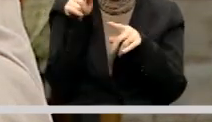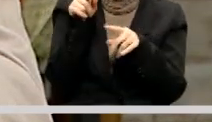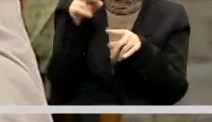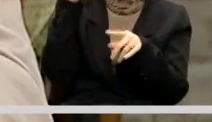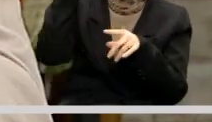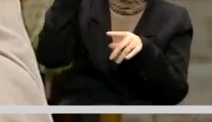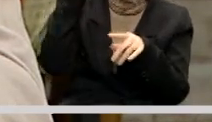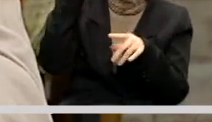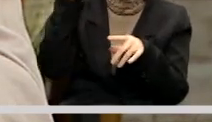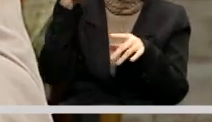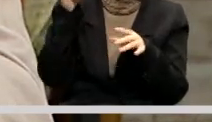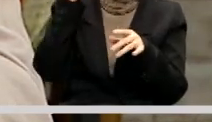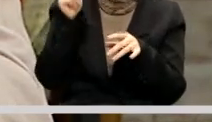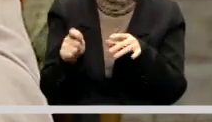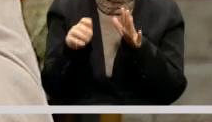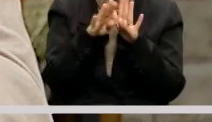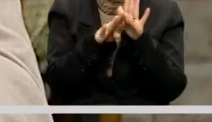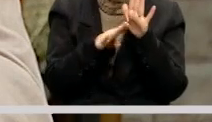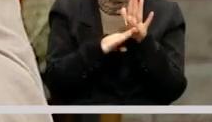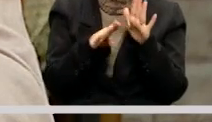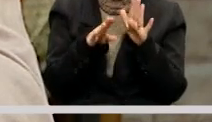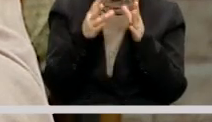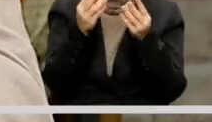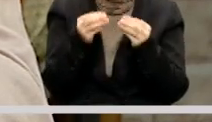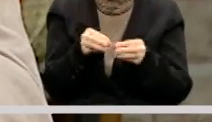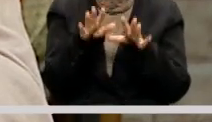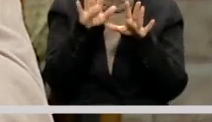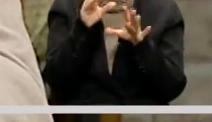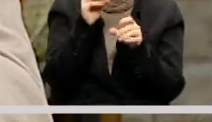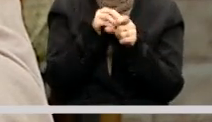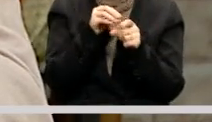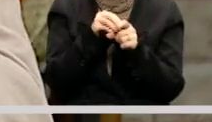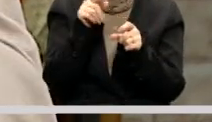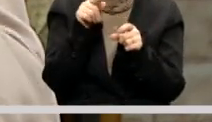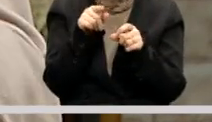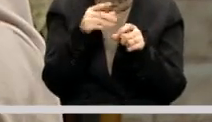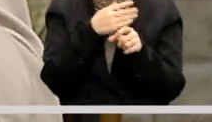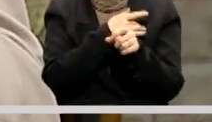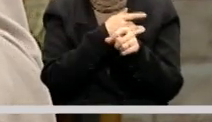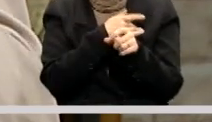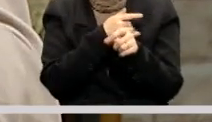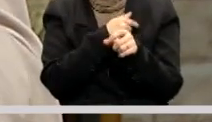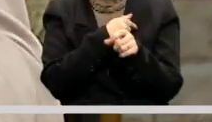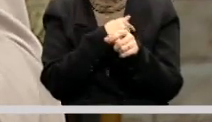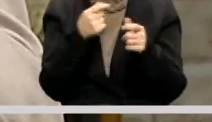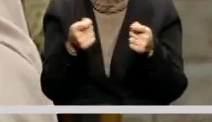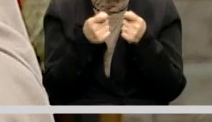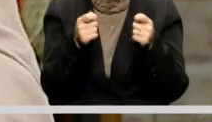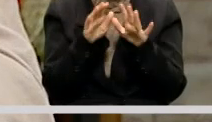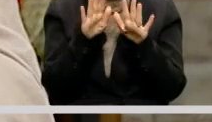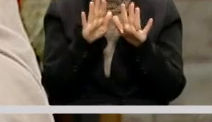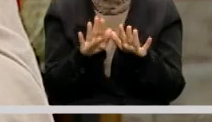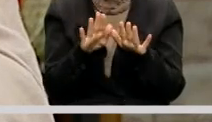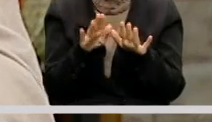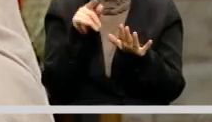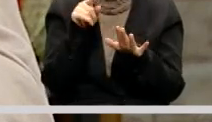hayatta yaşamayalım diye hızlı göz hareketlerimiz var. Kalbimiz çalışıyor, solunumumuz çalışıyor ama çizgili kaslarımız, ekstremite hareketlerimiz